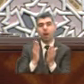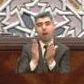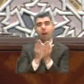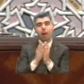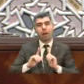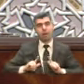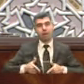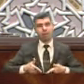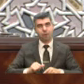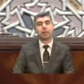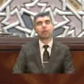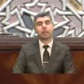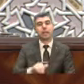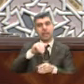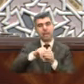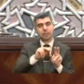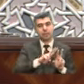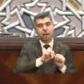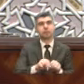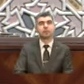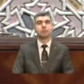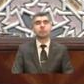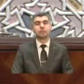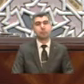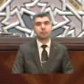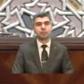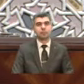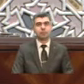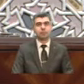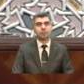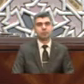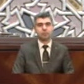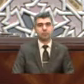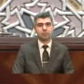المحترمين من فريق تجمع الدستوري. تفضلي السيدة النائبة لوضع السؤال.